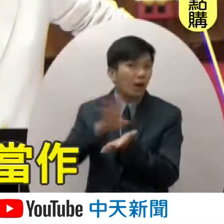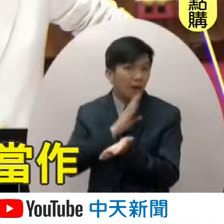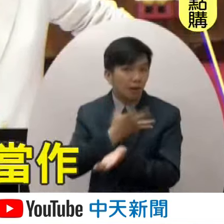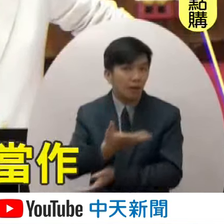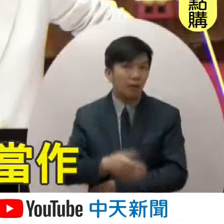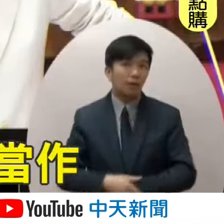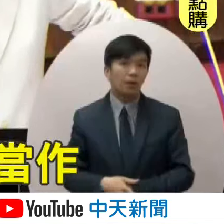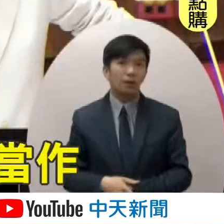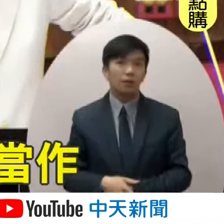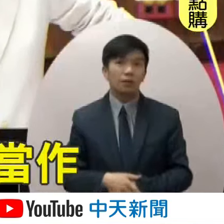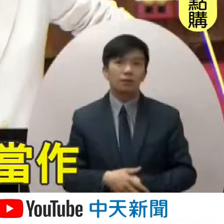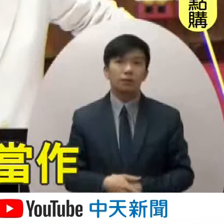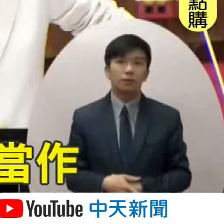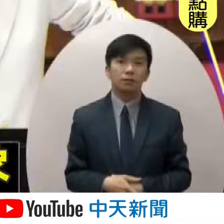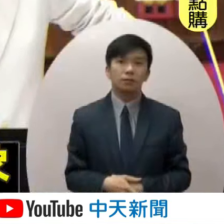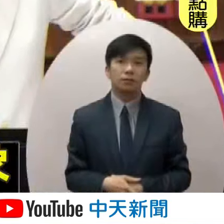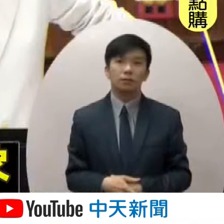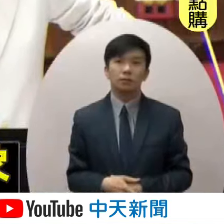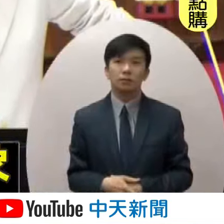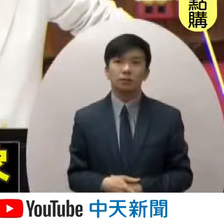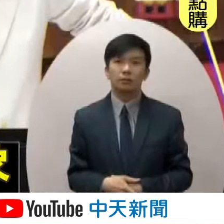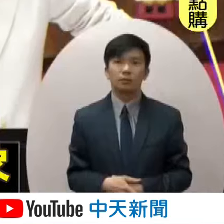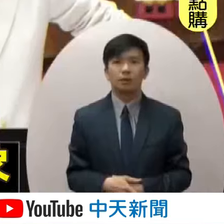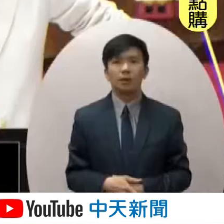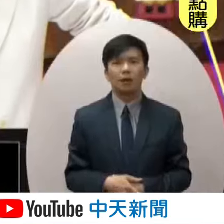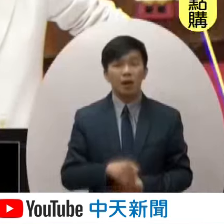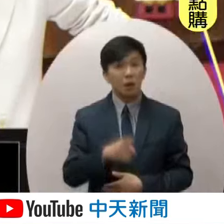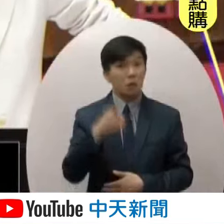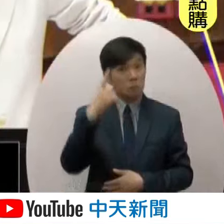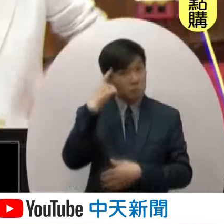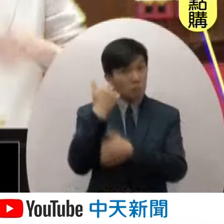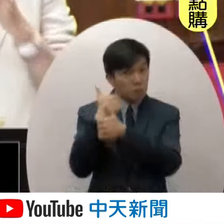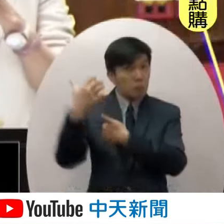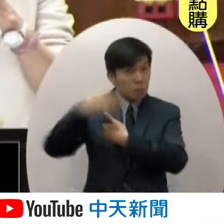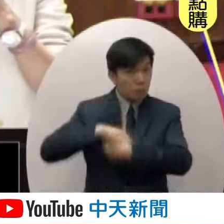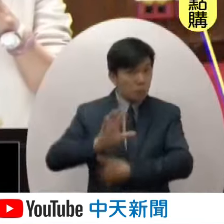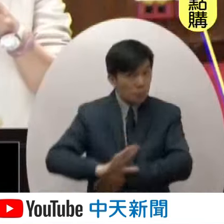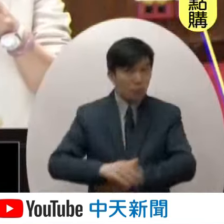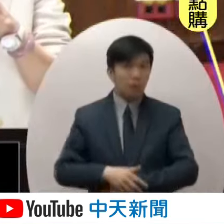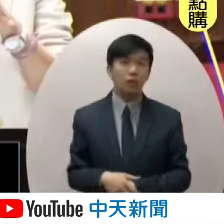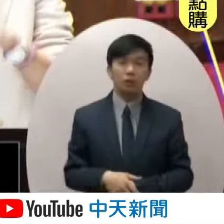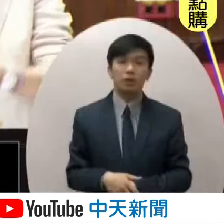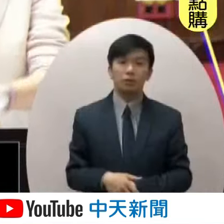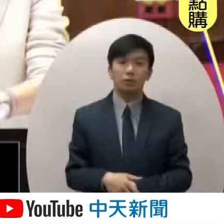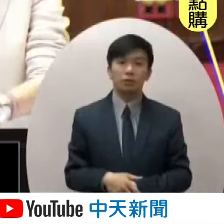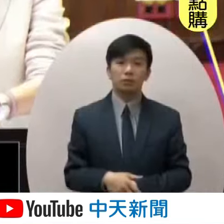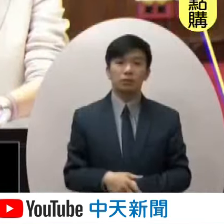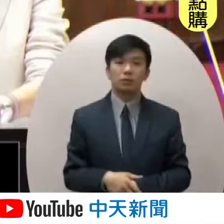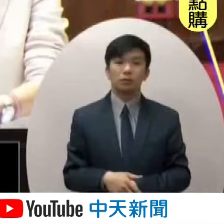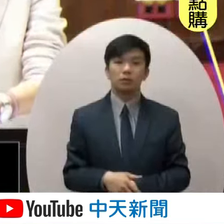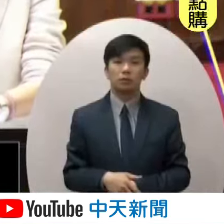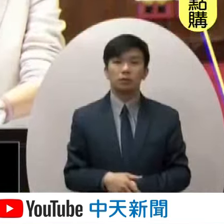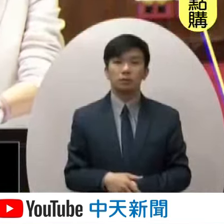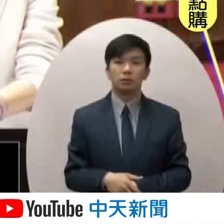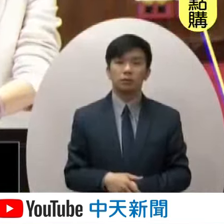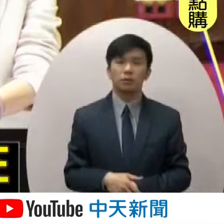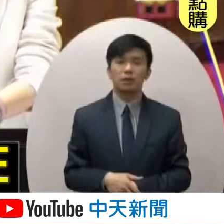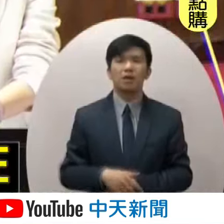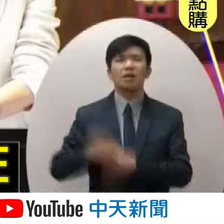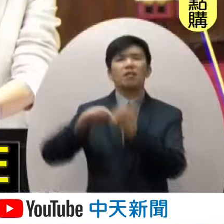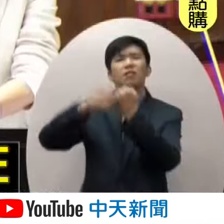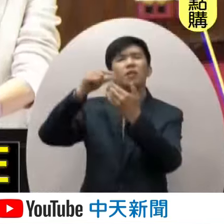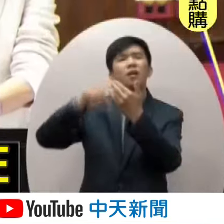够把现在就把它当作这个考虑的这个对象， 啊，因为不考虑。 现在的法没有规定我可以去用这个。 那个法